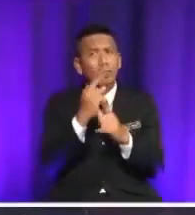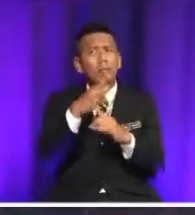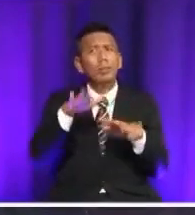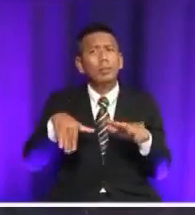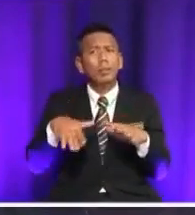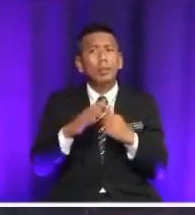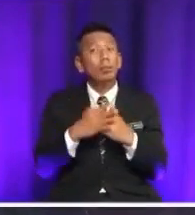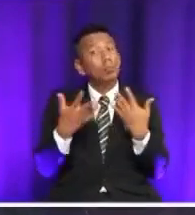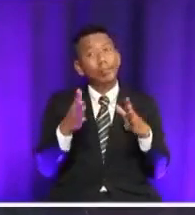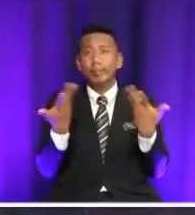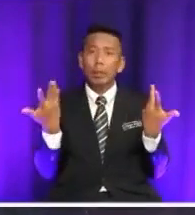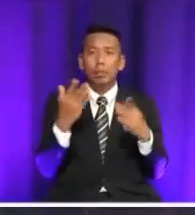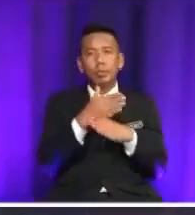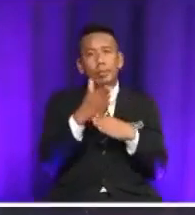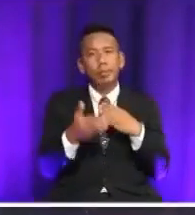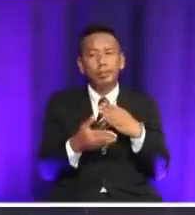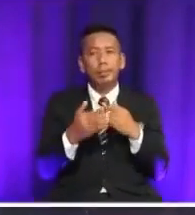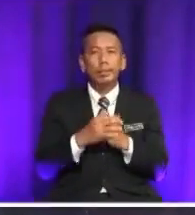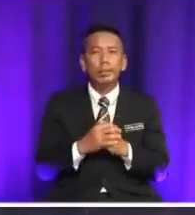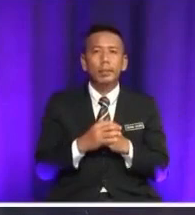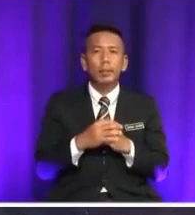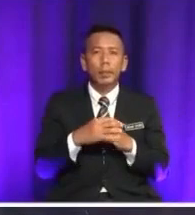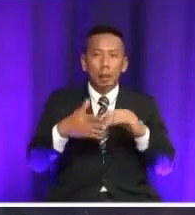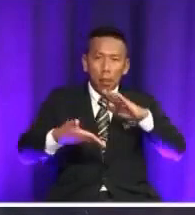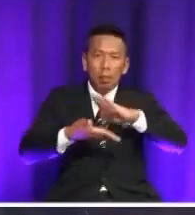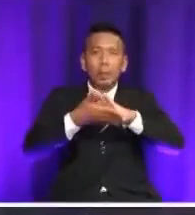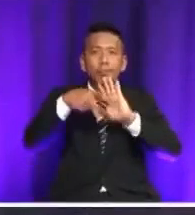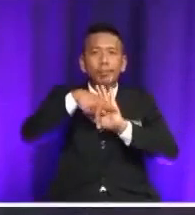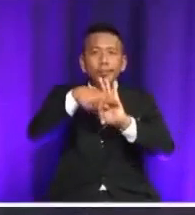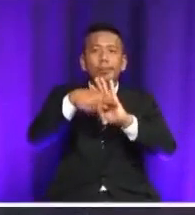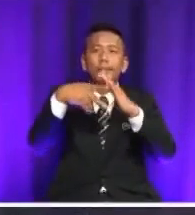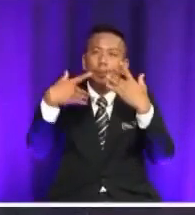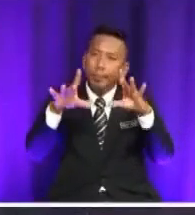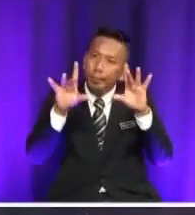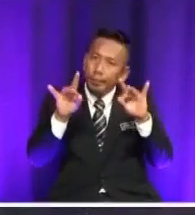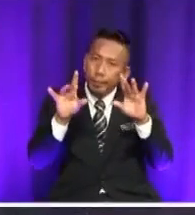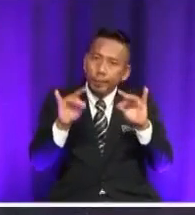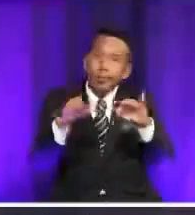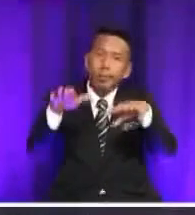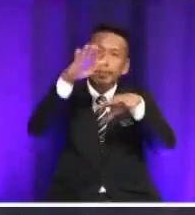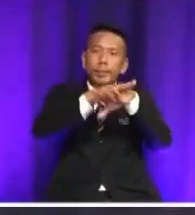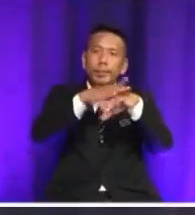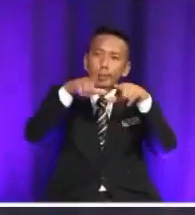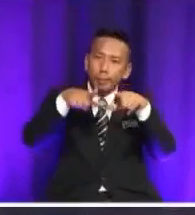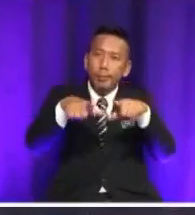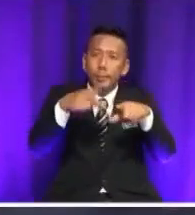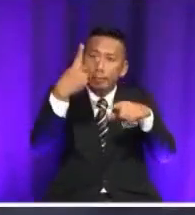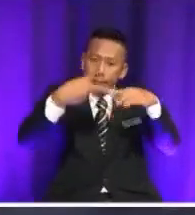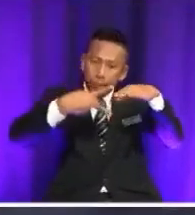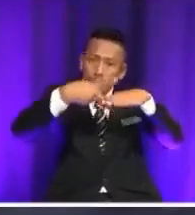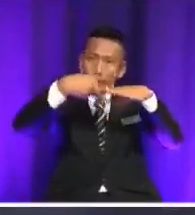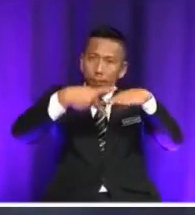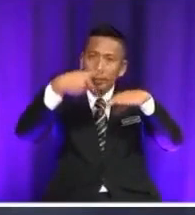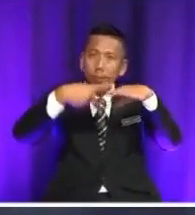sudah selesai lah kita punya tidak masukkan bagian atas kayu ini dua kayu ini ya